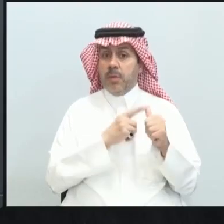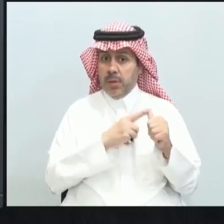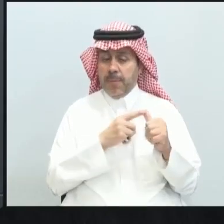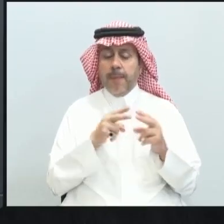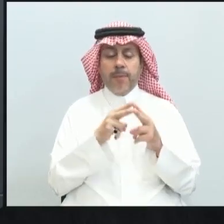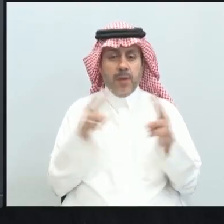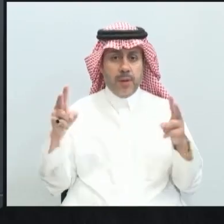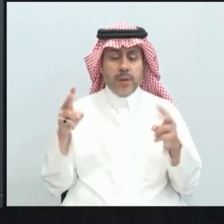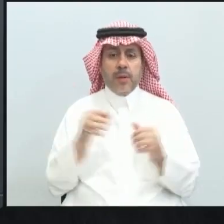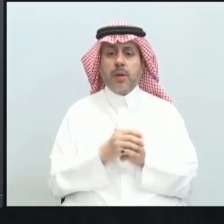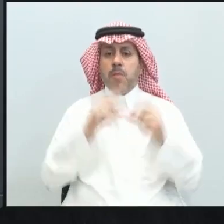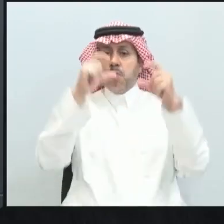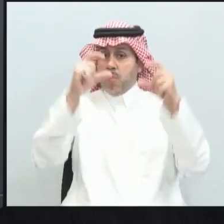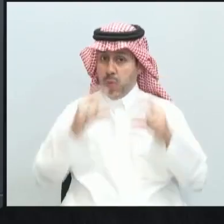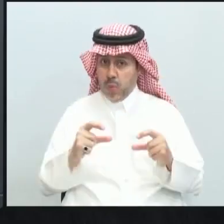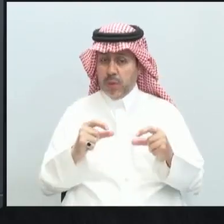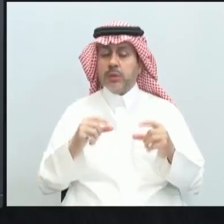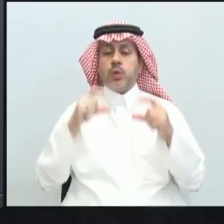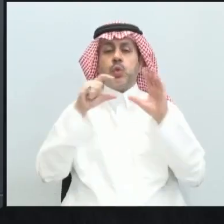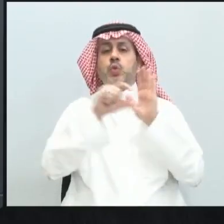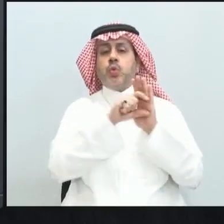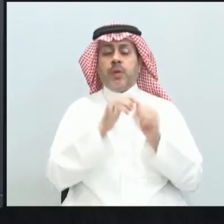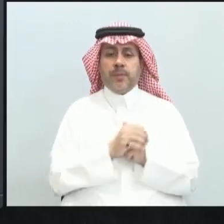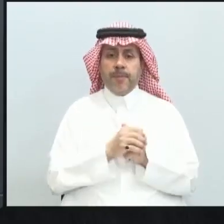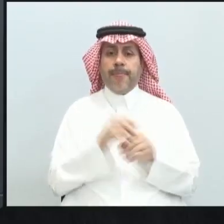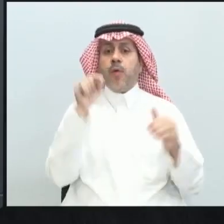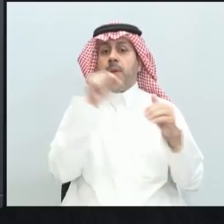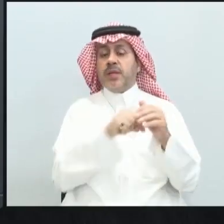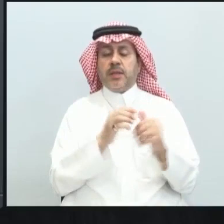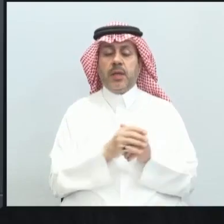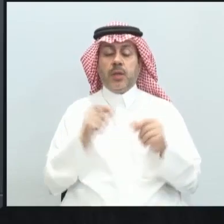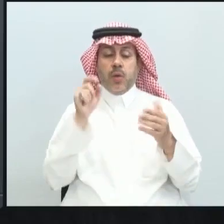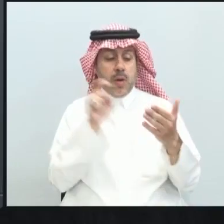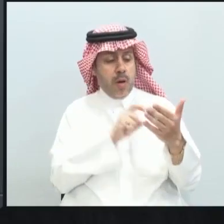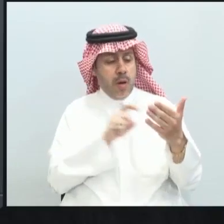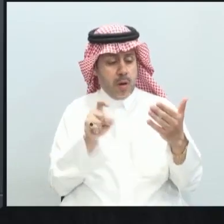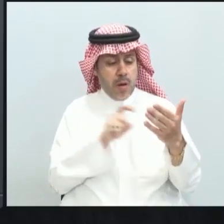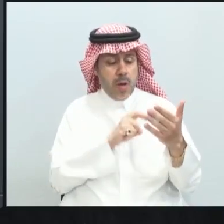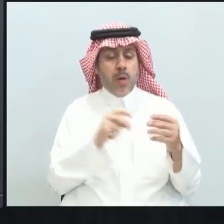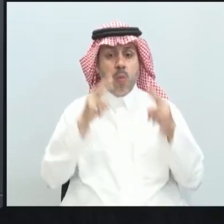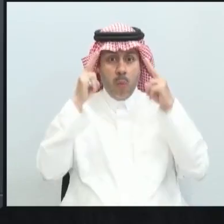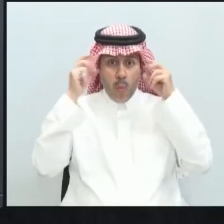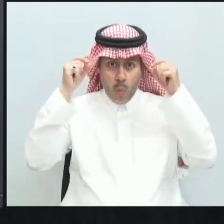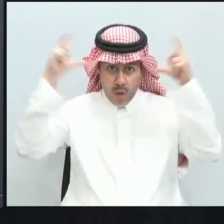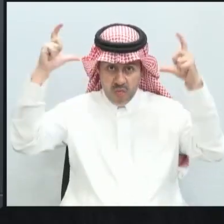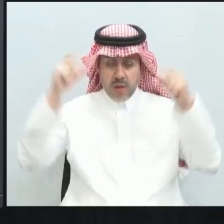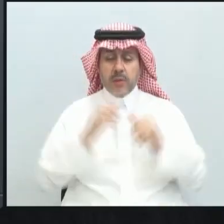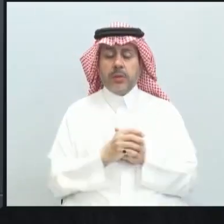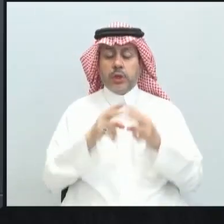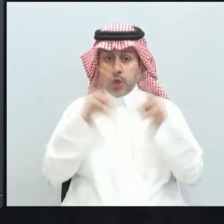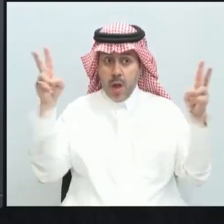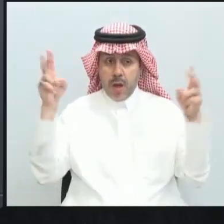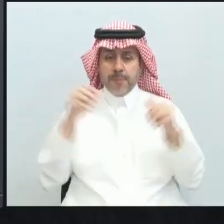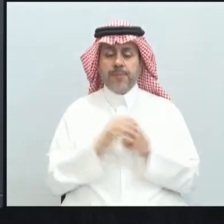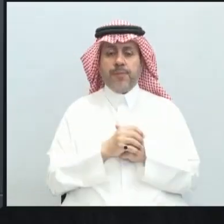بذكر موضوعات السوره ومقاصدها حتى يكون القارئ للتفسير على اطلاع واسع على